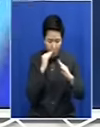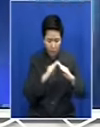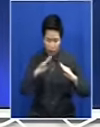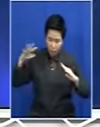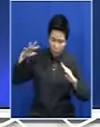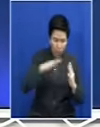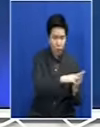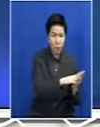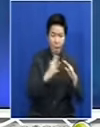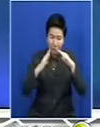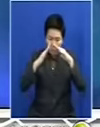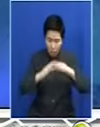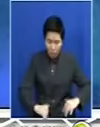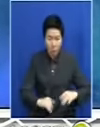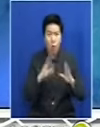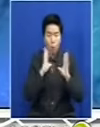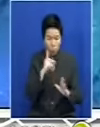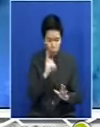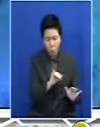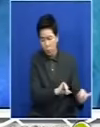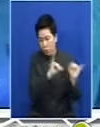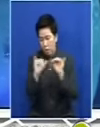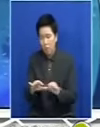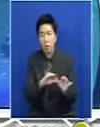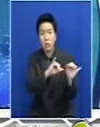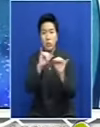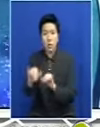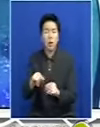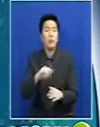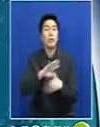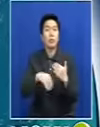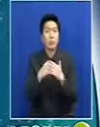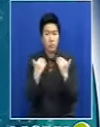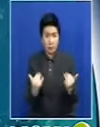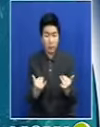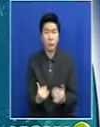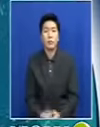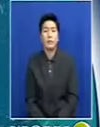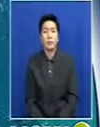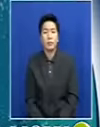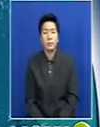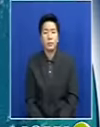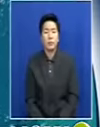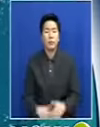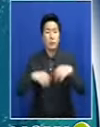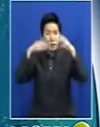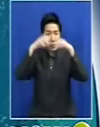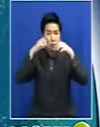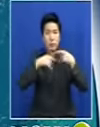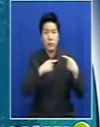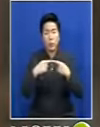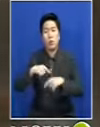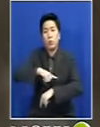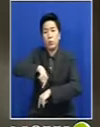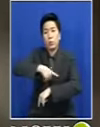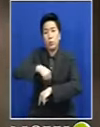นับร้อยหลังพังถล่มและต้องอพยพประชาชนมากกว่า 2,000 คนครับฝนที่ตกลงมาต่อเนื่องหลายชั่วโมง